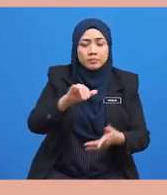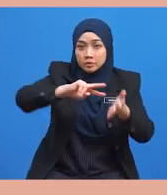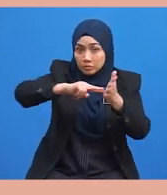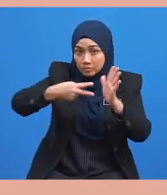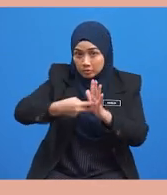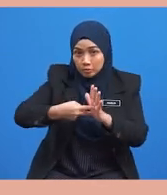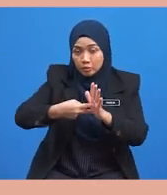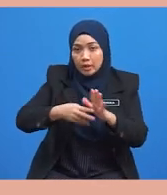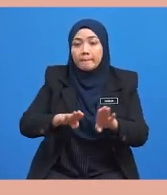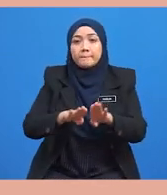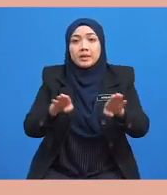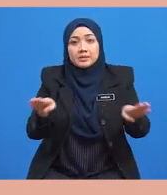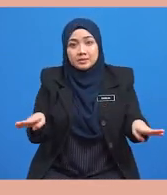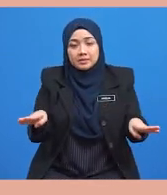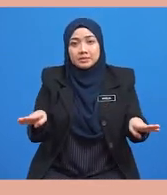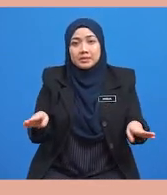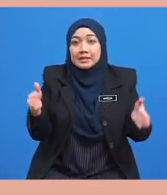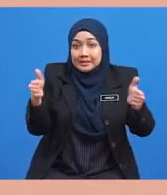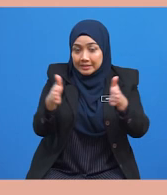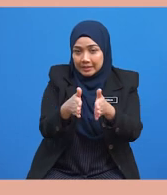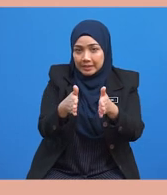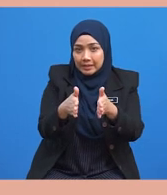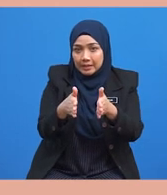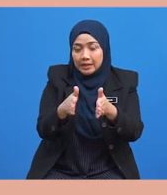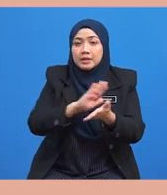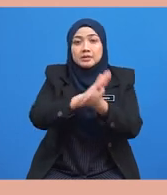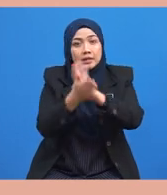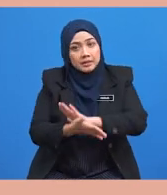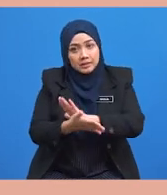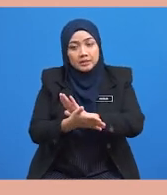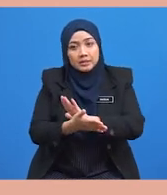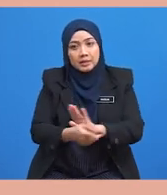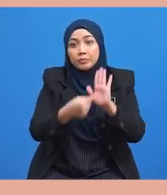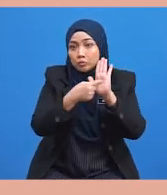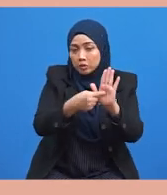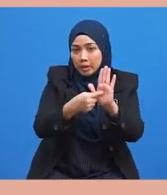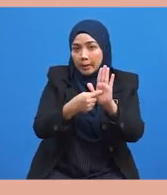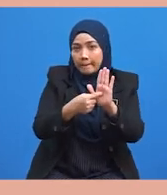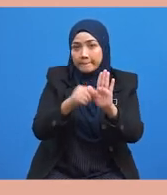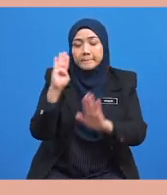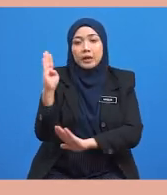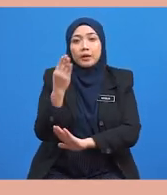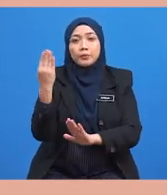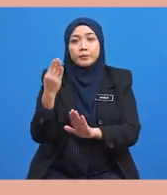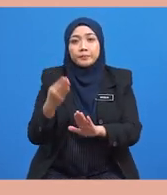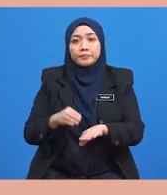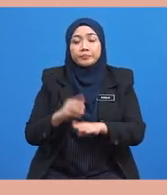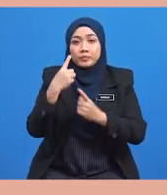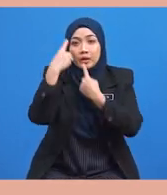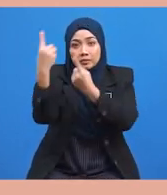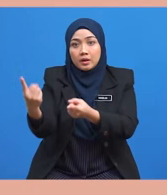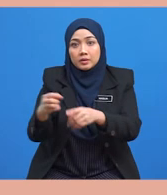beza antara nilai tersebut adalah kecil, maka ia menunjukkan bahawa data diserak lebih